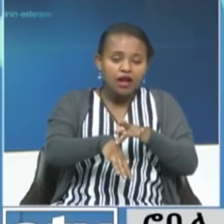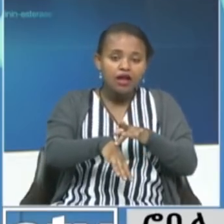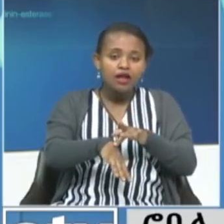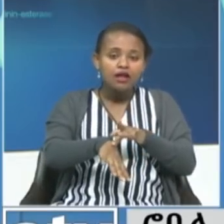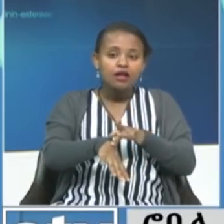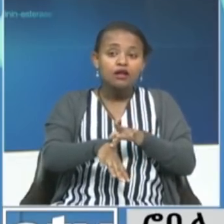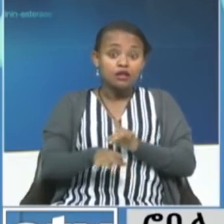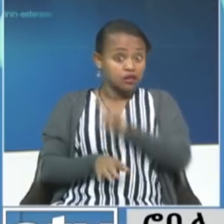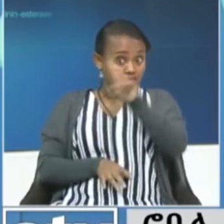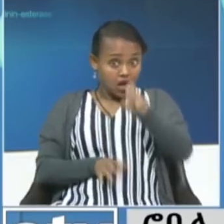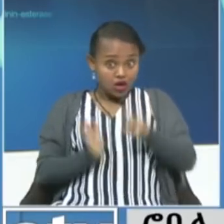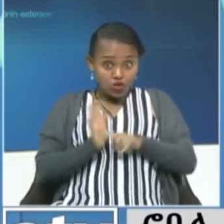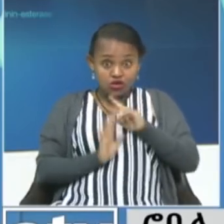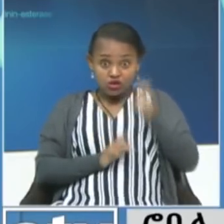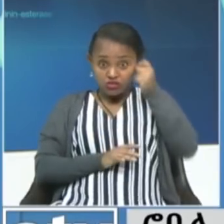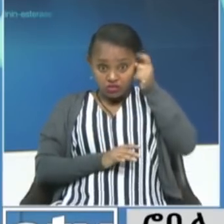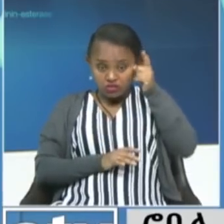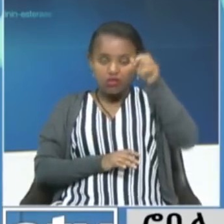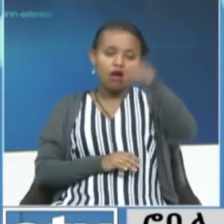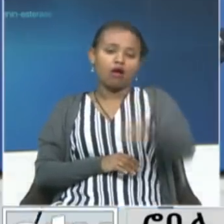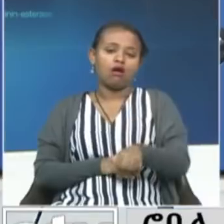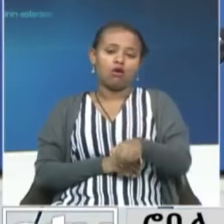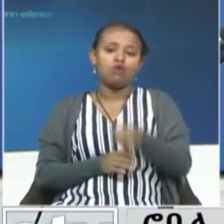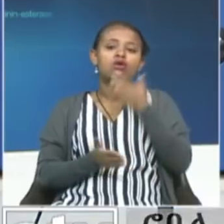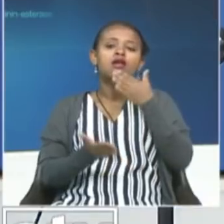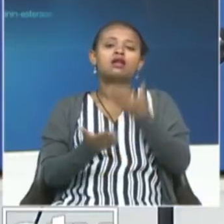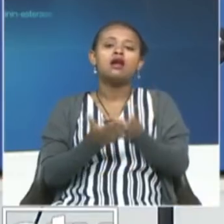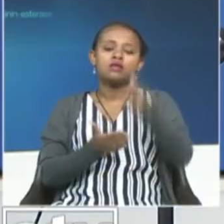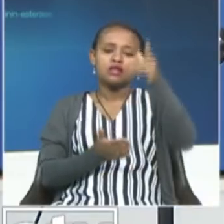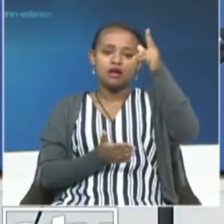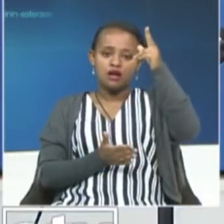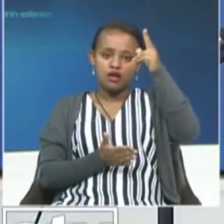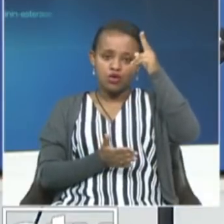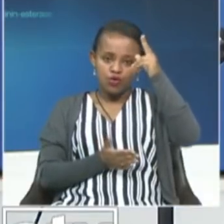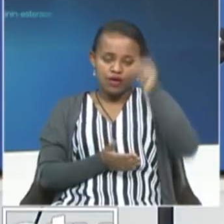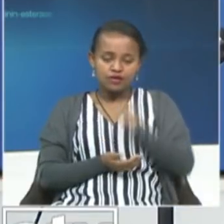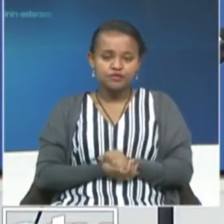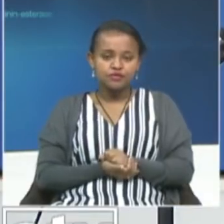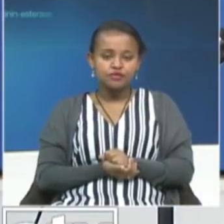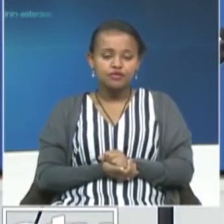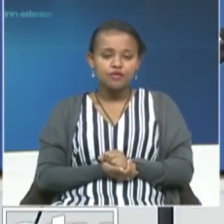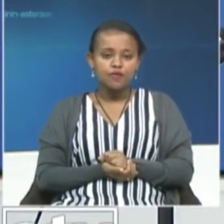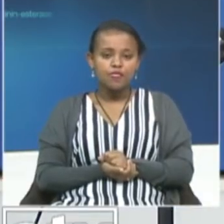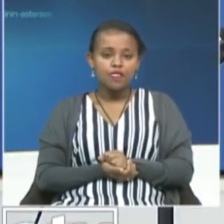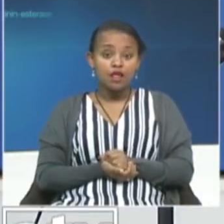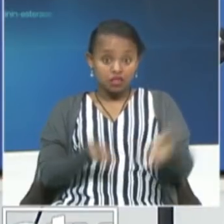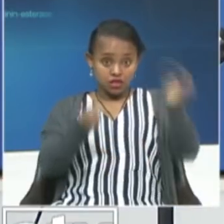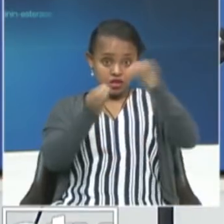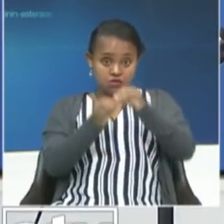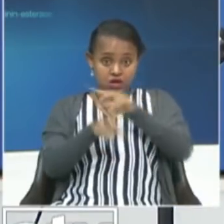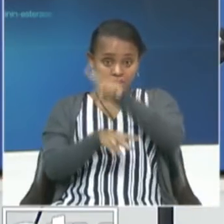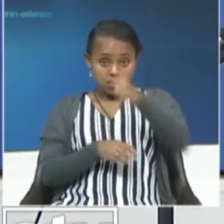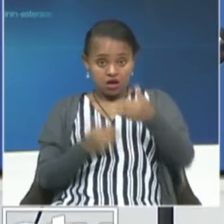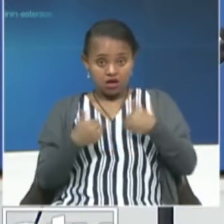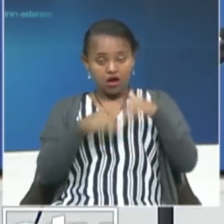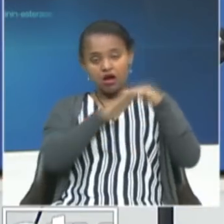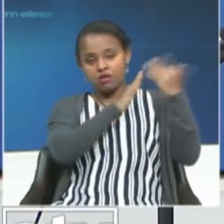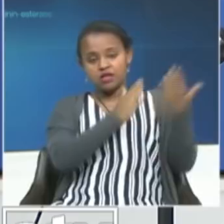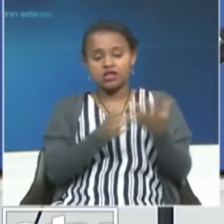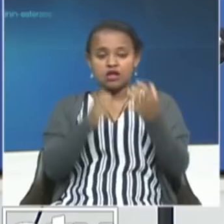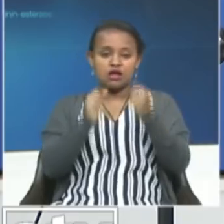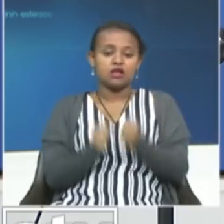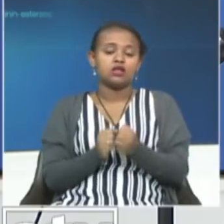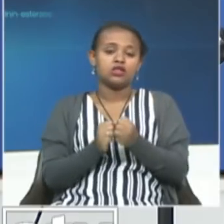ጥያቄያቸው ግልጽ ነው ይሰማል። መልካም፣ ስለዚህ እናመሰግናለን ሮቤል። ጥያቄው ግልጽ ነው። ተጨማሪ ጥያቄ ካለዎት ማስተናገድ እንችላለን፣